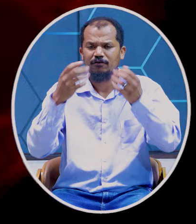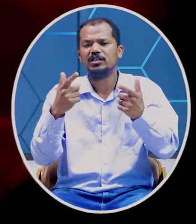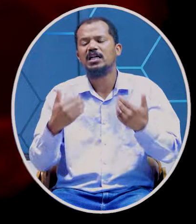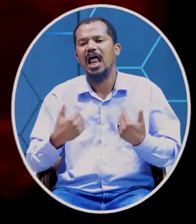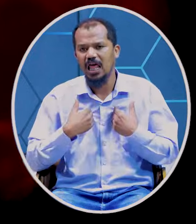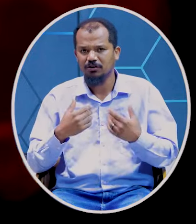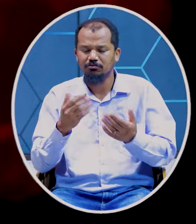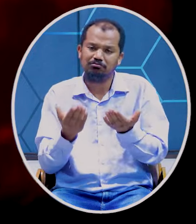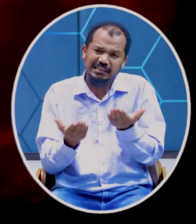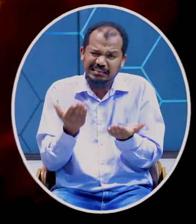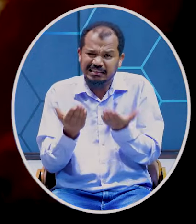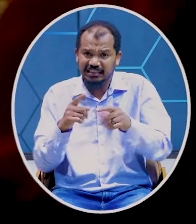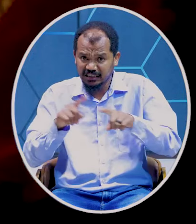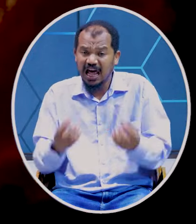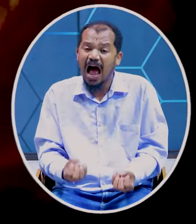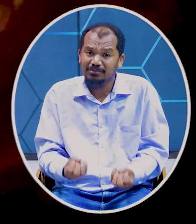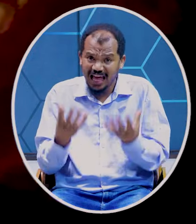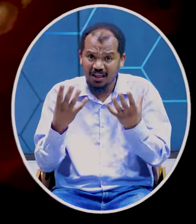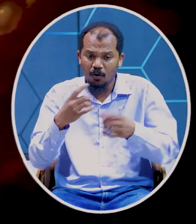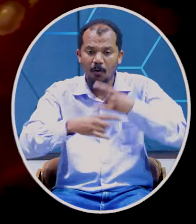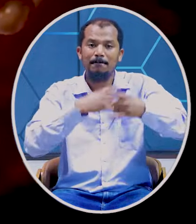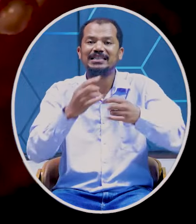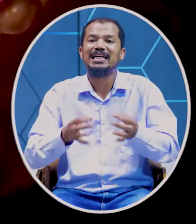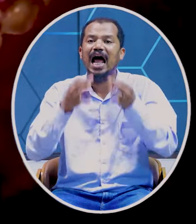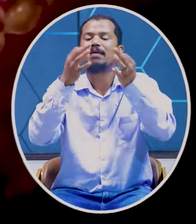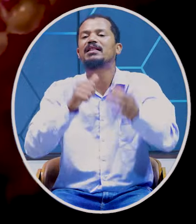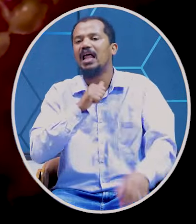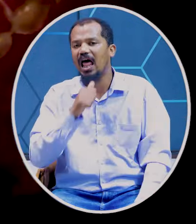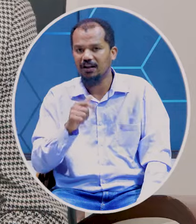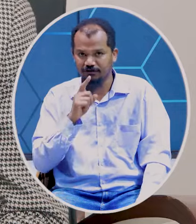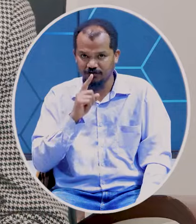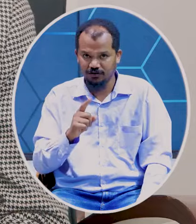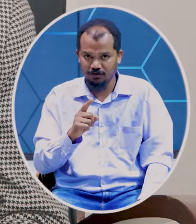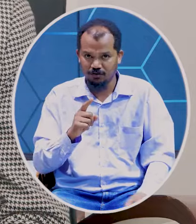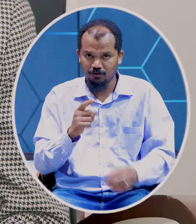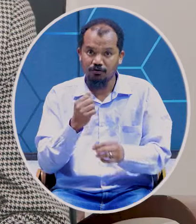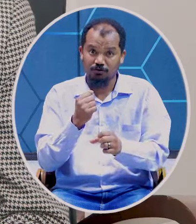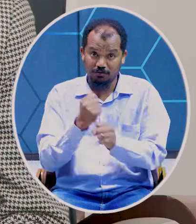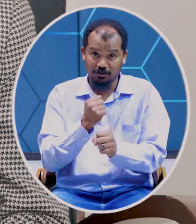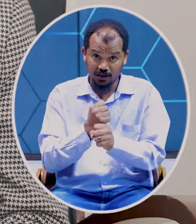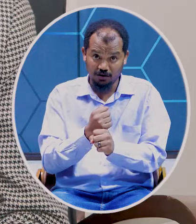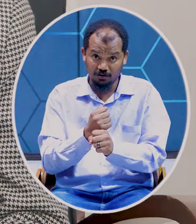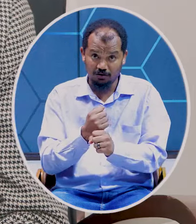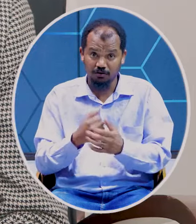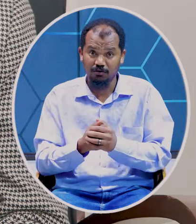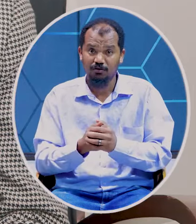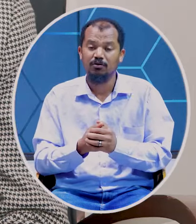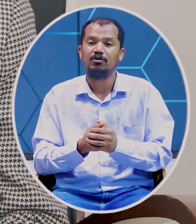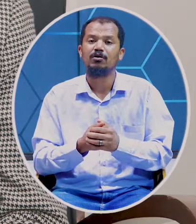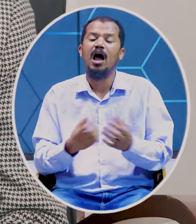የመተላለፍ እድል አላቸው በንጽጽር ግን አብዛኛው በዘር ካለመተላለፍ ነው የሚያገኙት ሰዎች ካንሰርን ማለት ነው ወይም